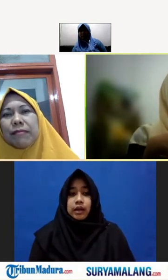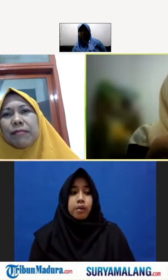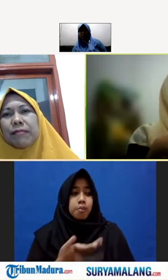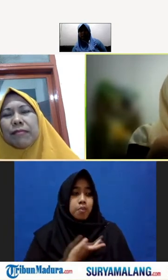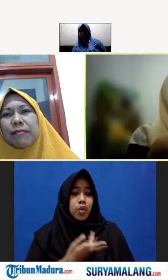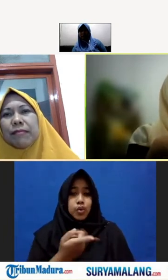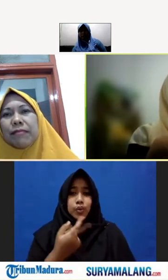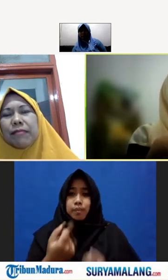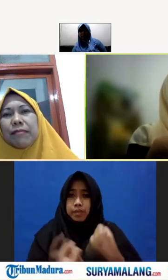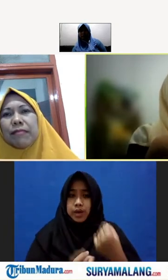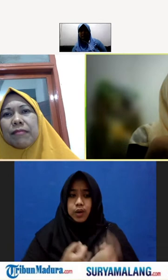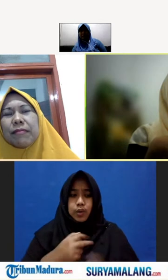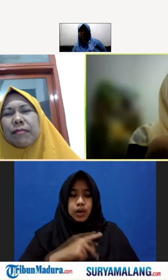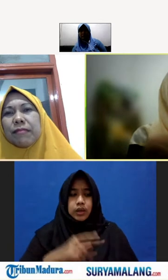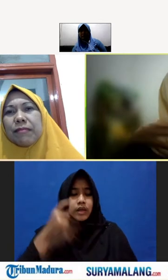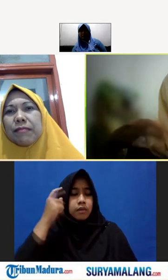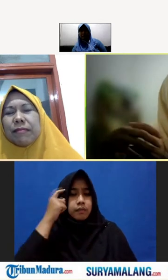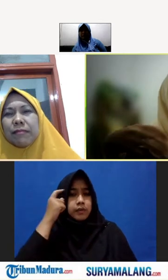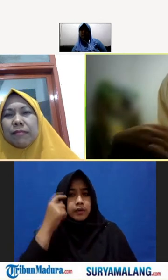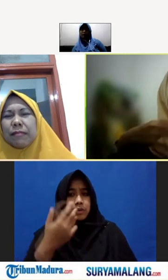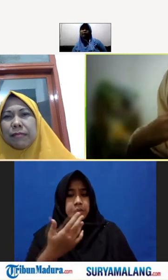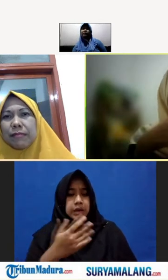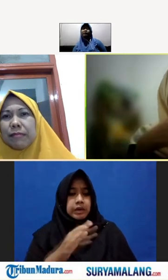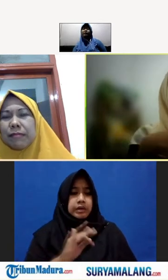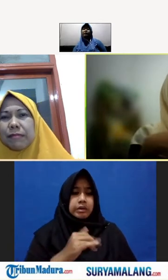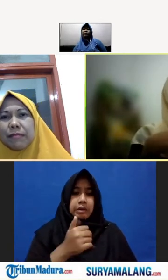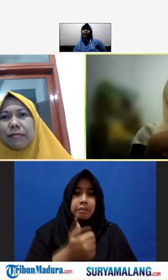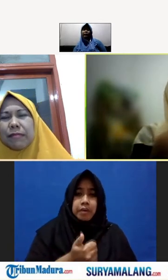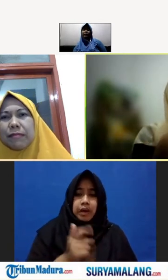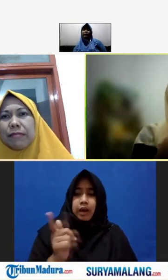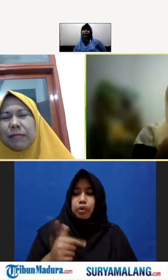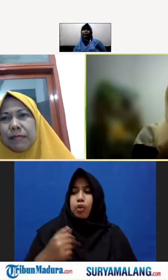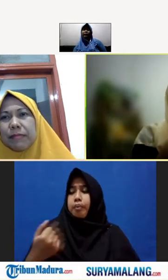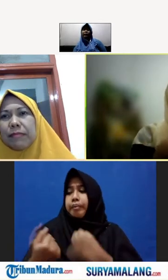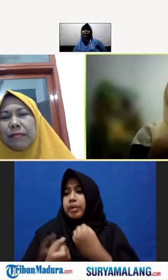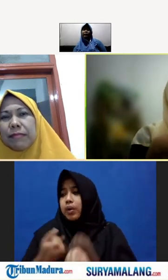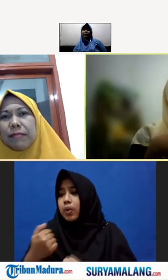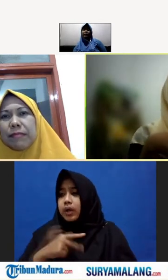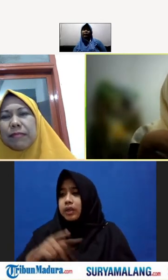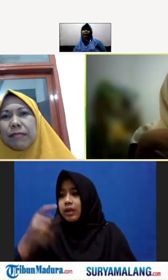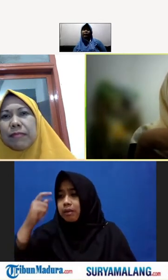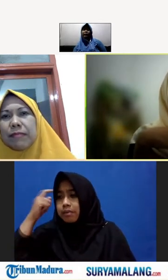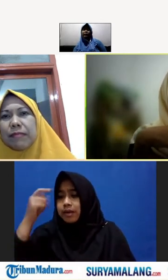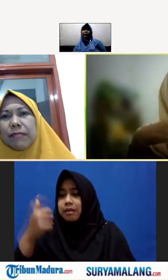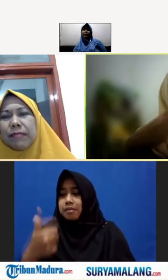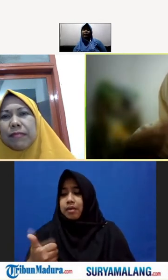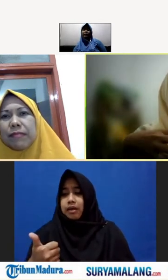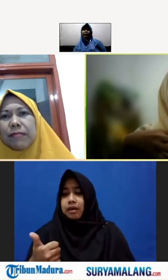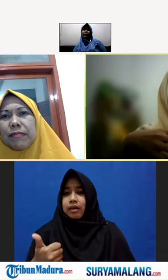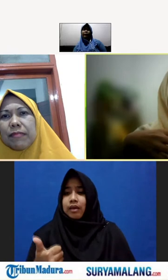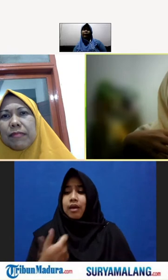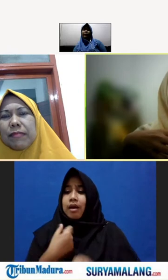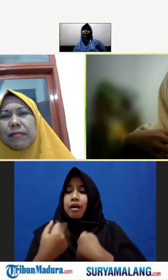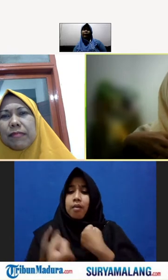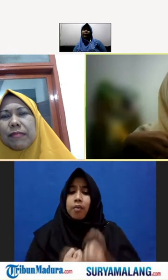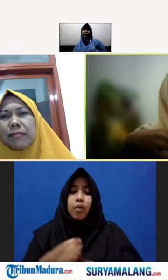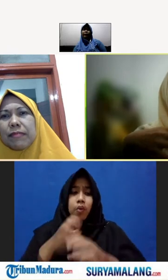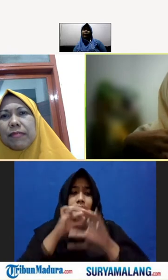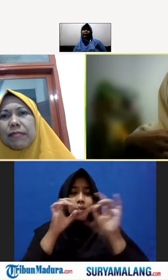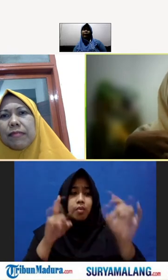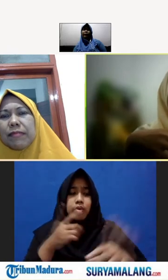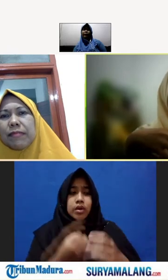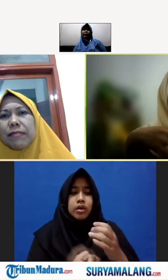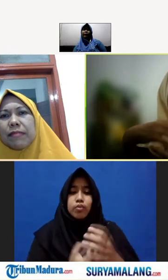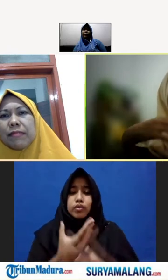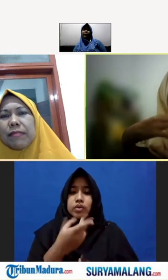yang kita anggap tidak baik atau perilaku yang kita anggap baik, perilaku apapun yang dia munculkan itu